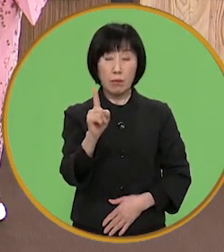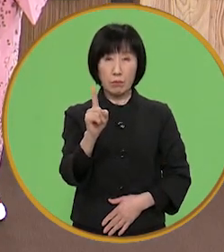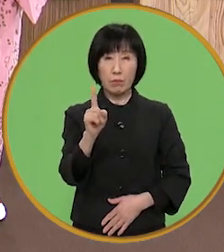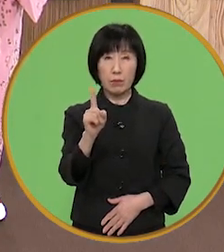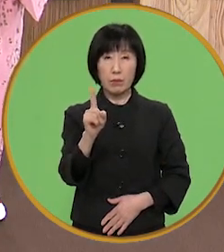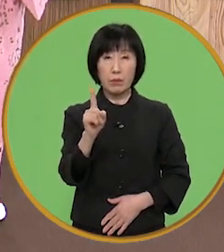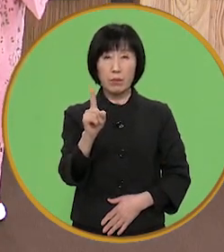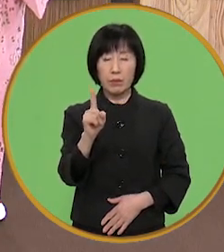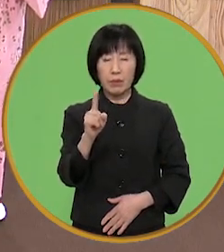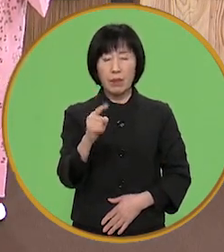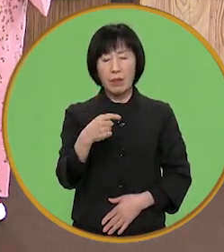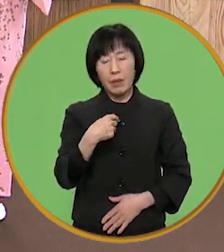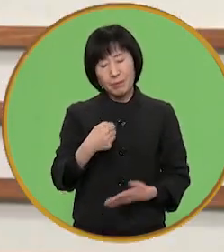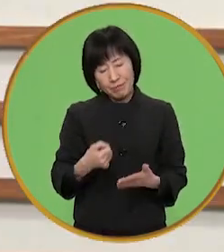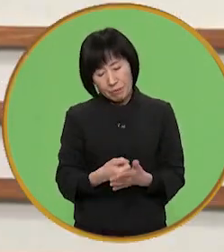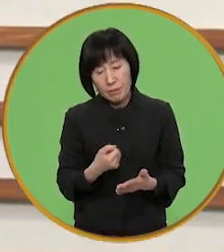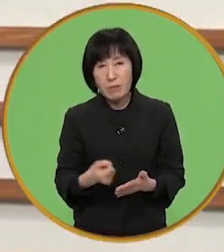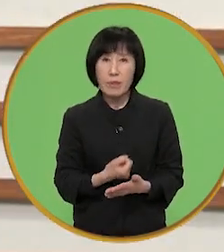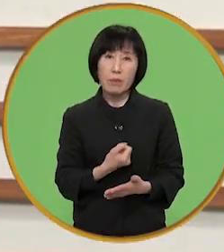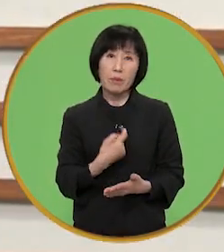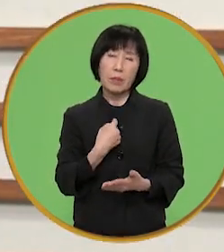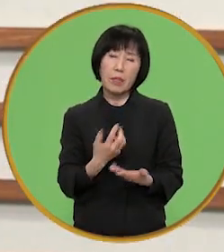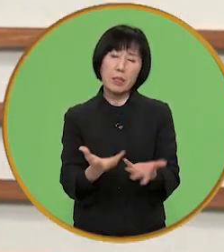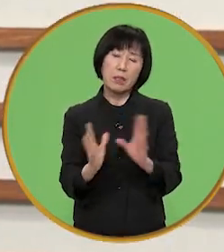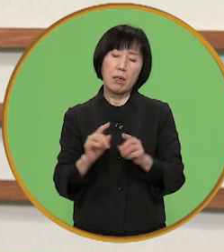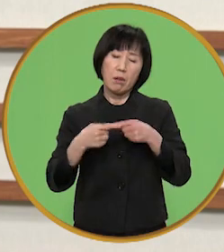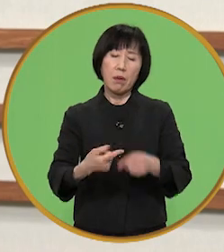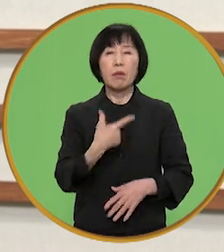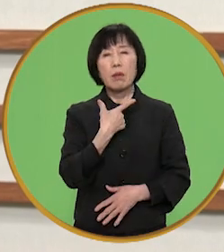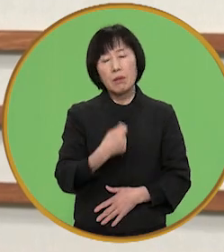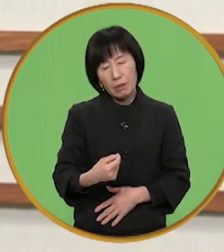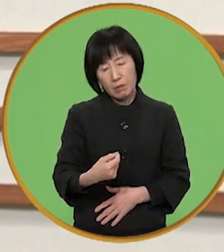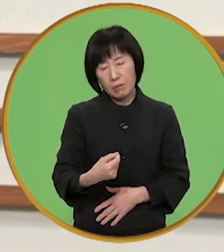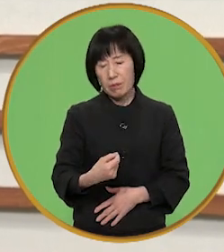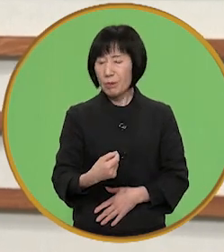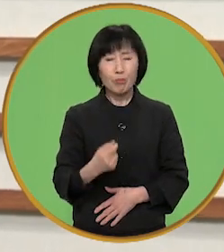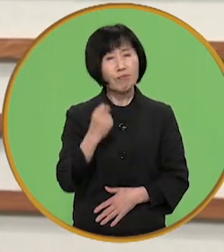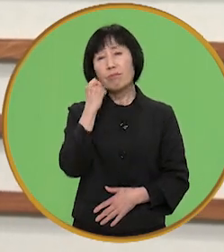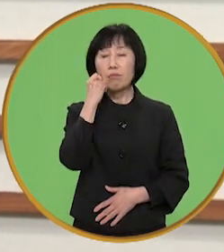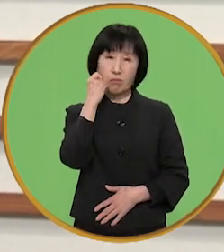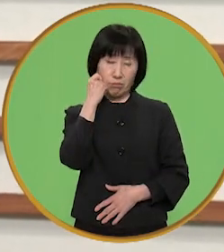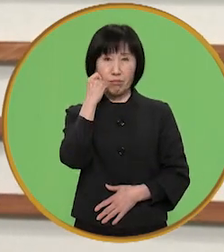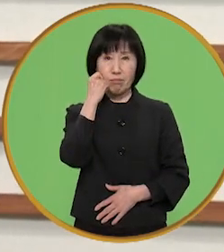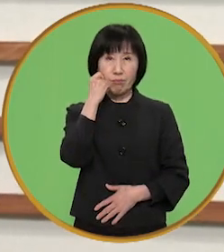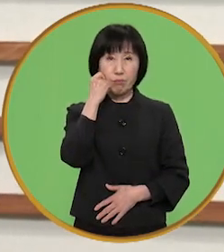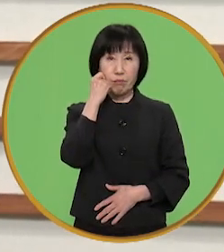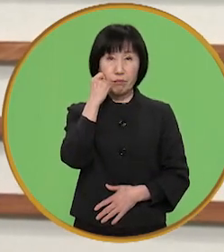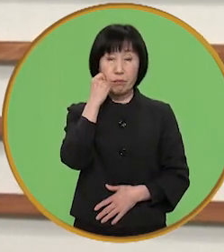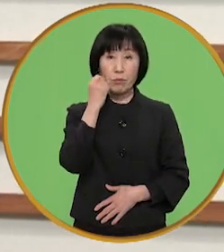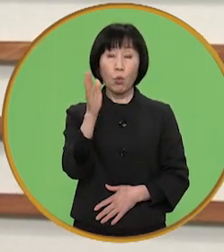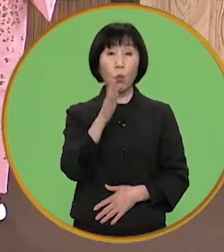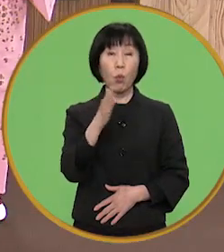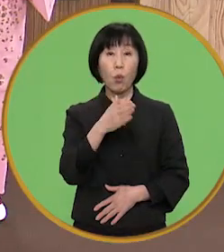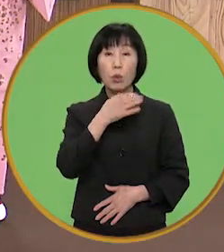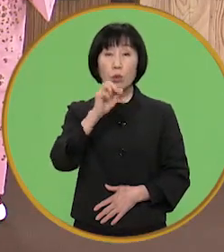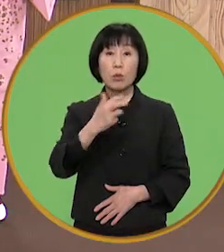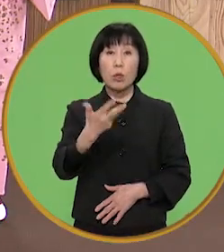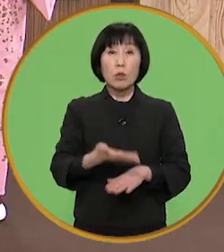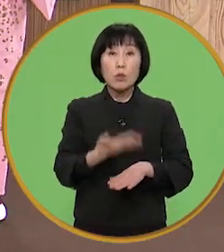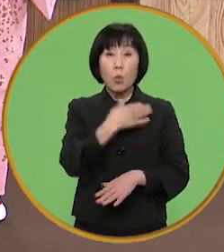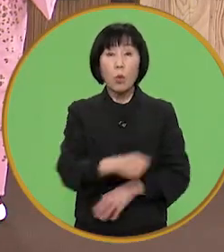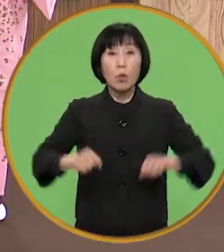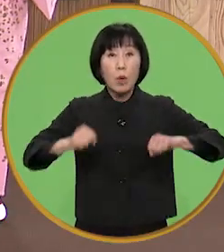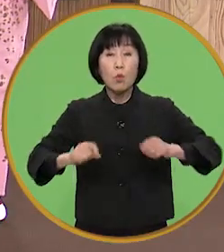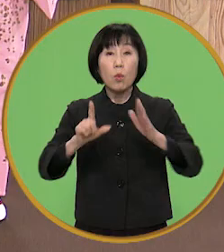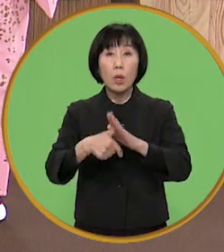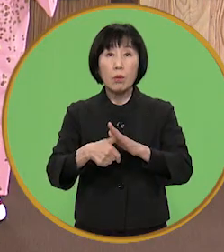おはる、どうしたのじゃ。 残念だわ、私消防団員になれないんですもの。 いや、18